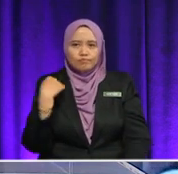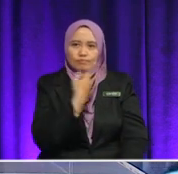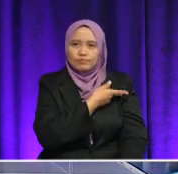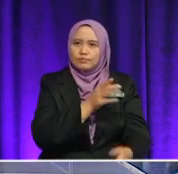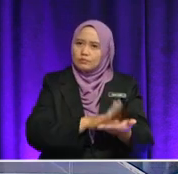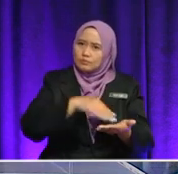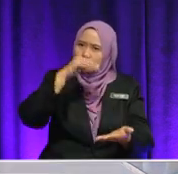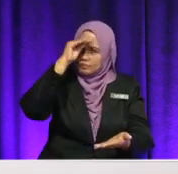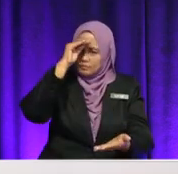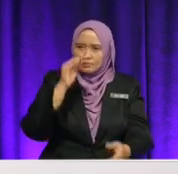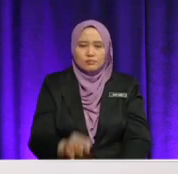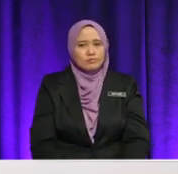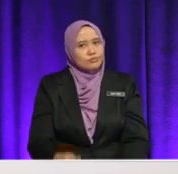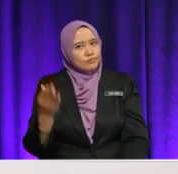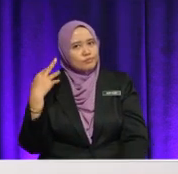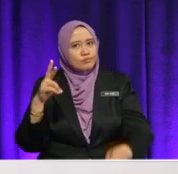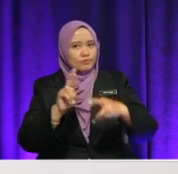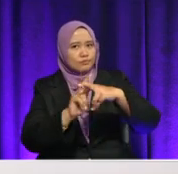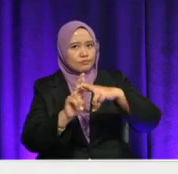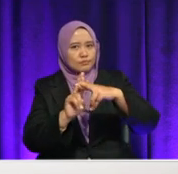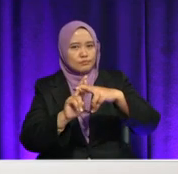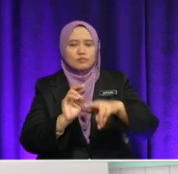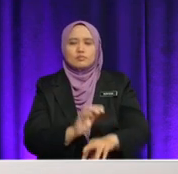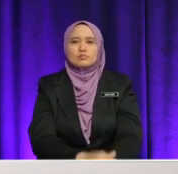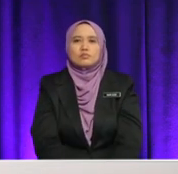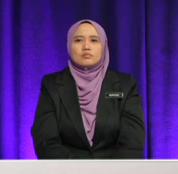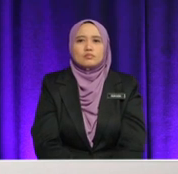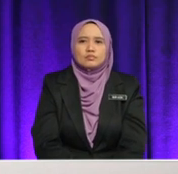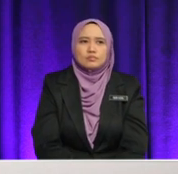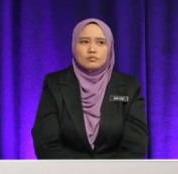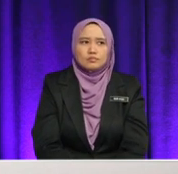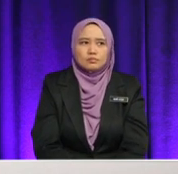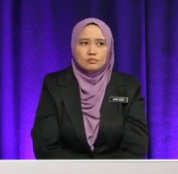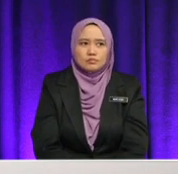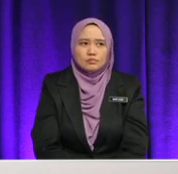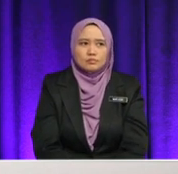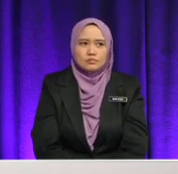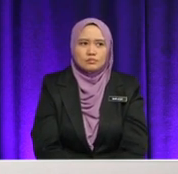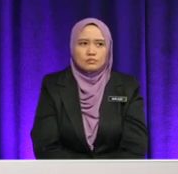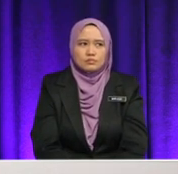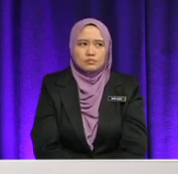Oke ke atau mungkin ada sebaran soal lain yang tadi macam eh dia macam mana boleh jadi